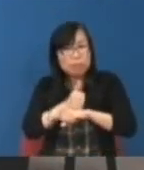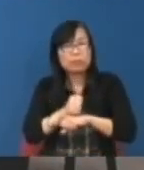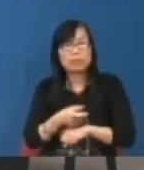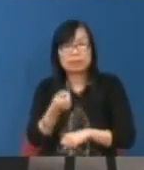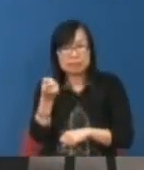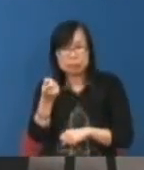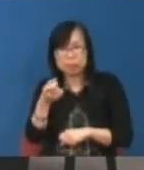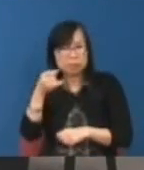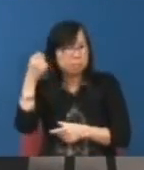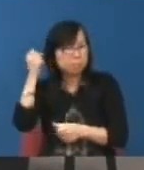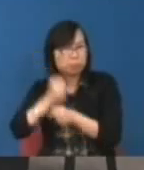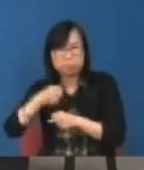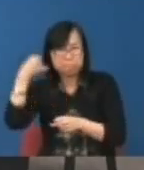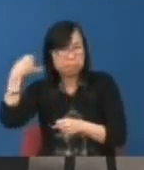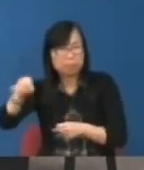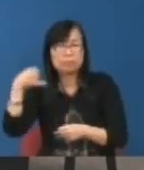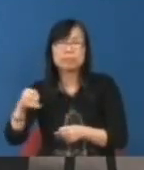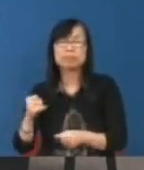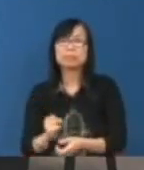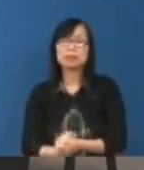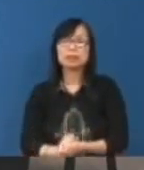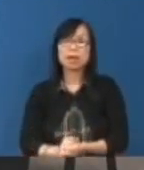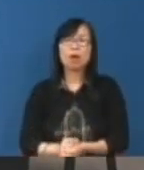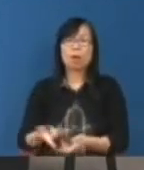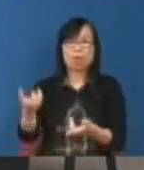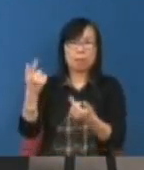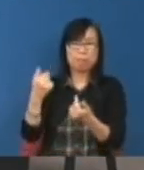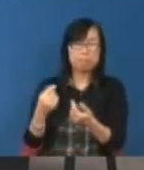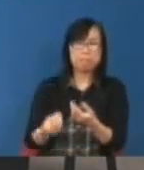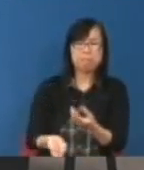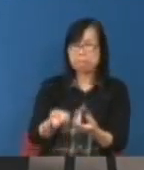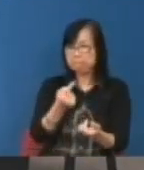做唔到噶嘛，係咪？要招標或者要